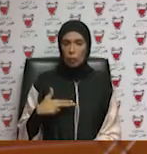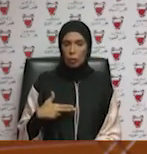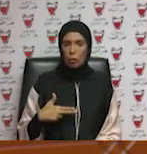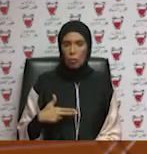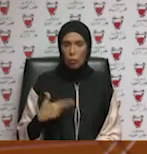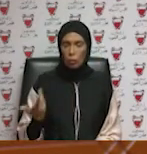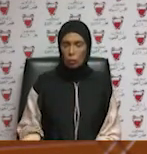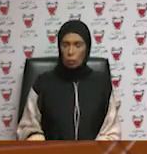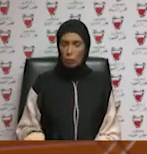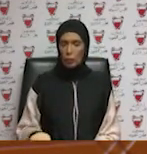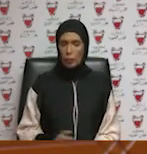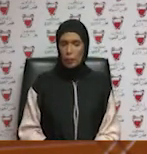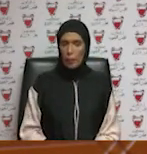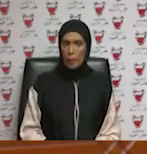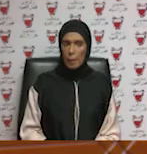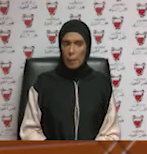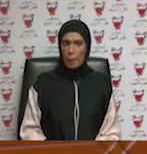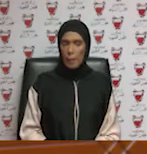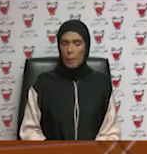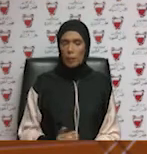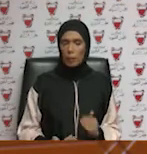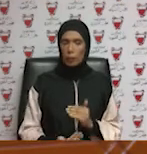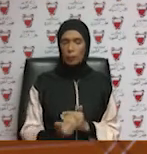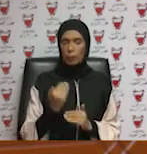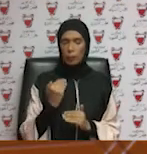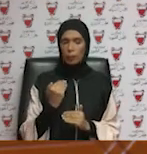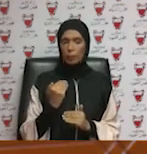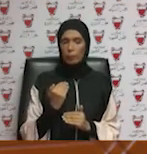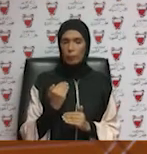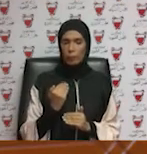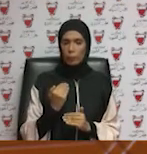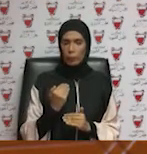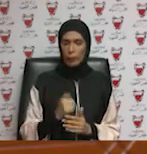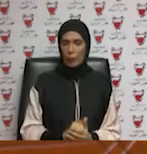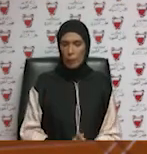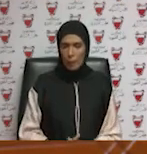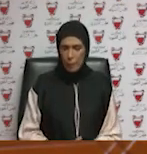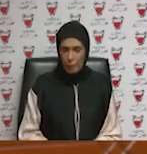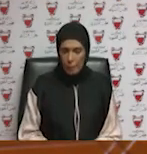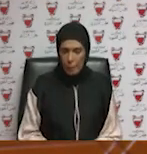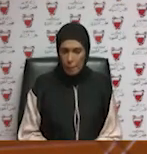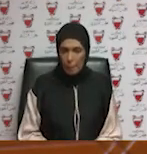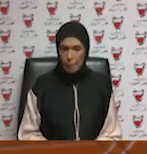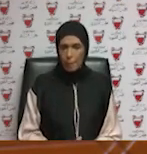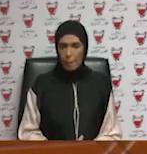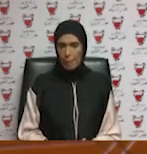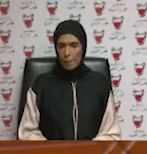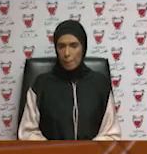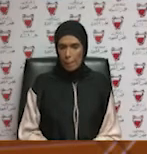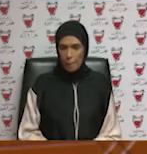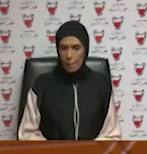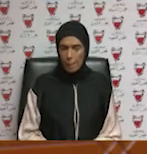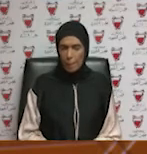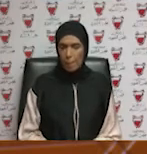النفقات المعروفة إذا كانت معروفة، أو أنها استحدثت؟ وبالتالي على الأقل نسمع من الأخوان في الحكومة واللجنة ما هي أسباب هذه